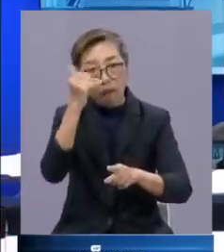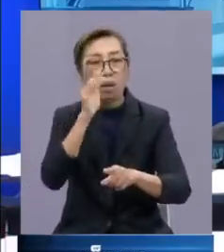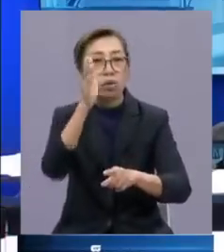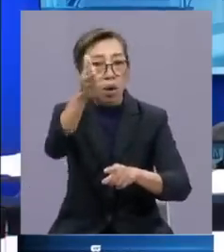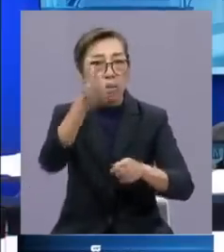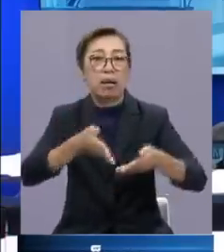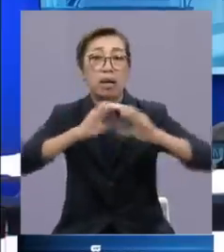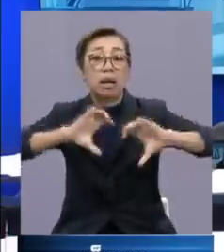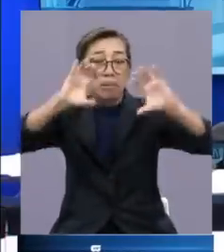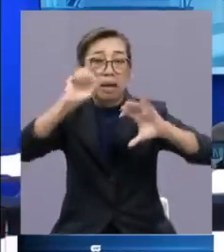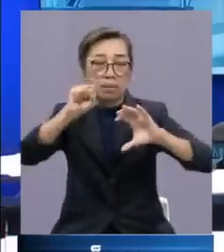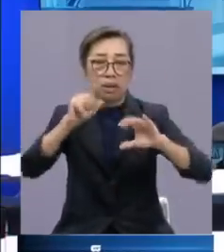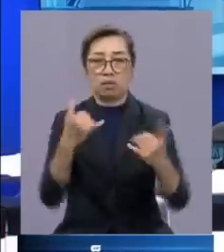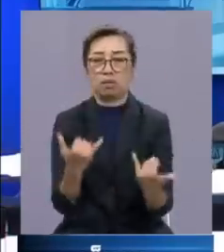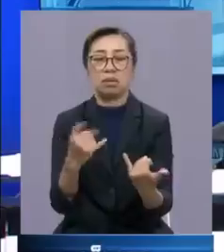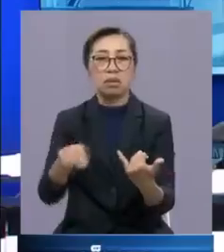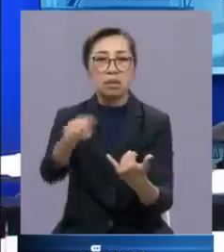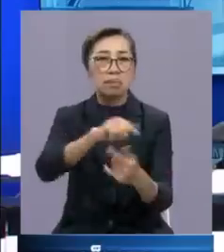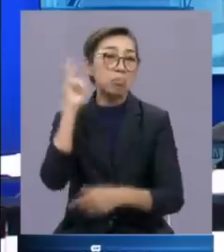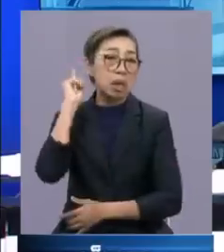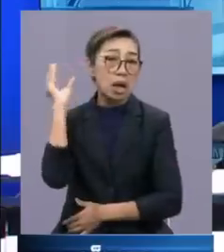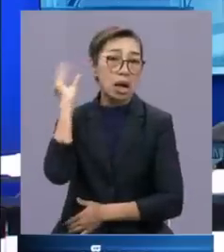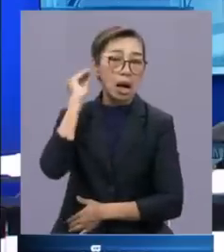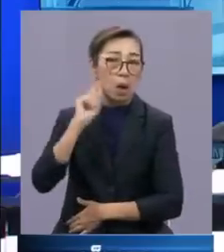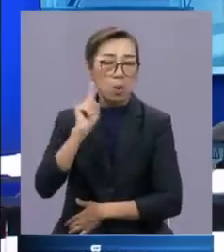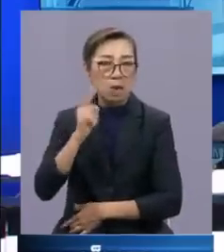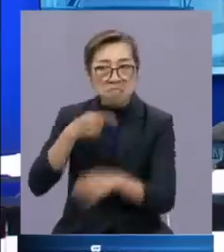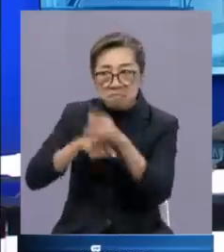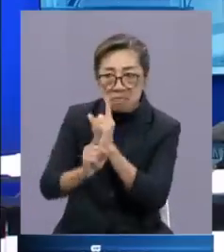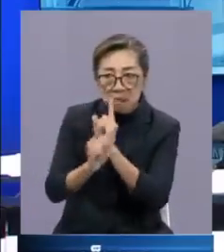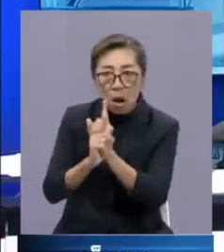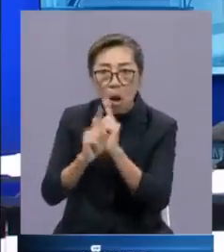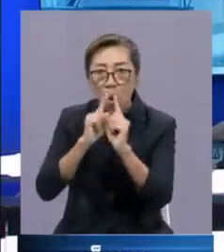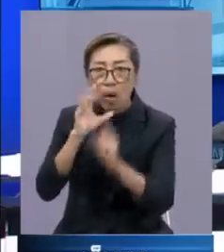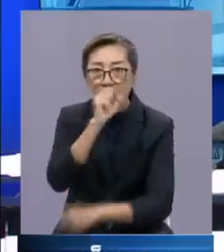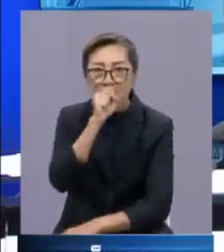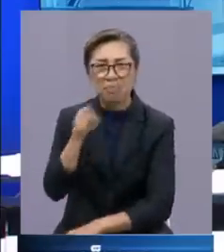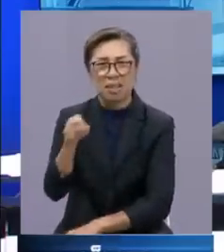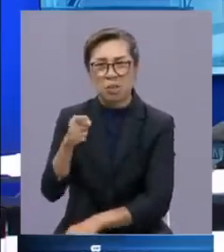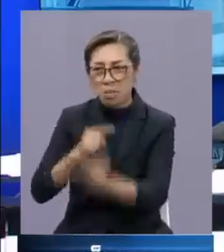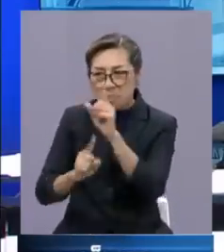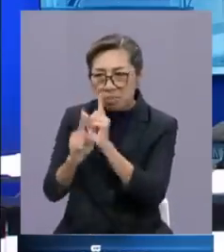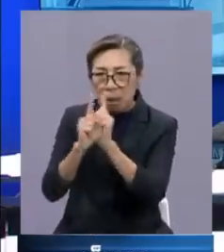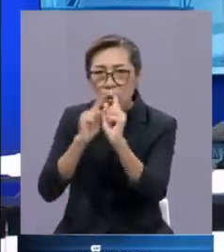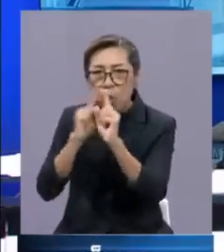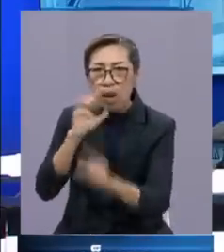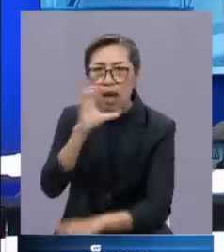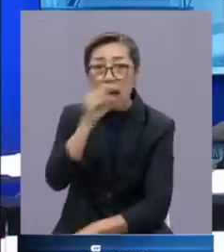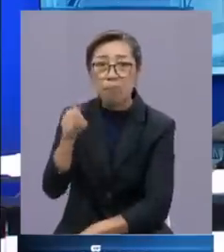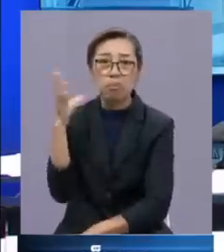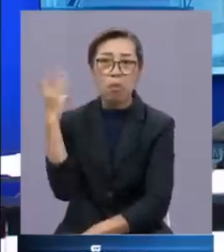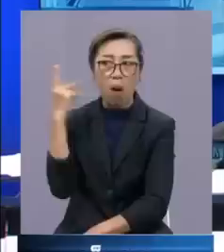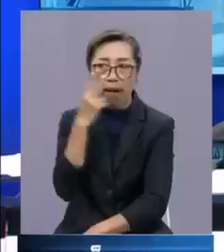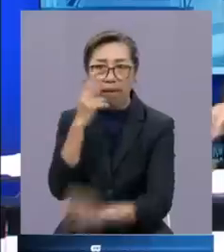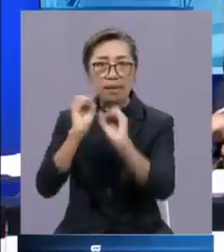ไปในอนาคตยิ่งมันอยู่ท่ามกลางกระแสดีลลับต่างๆมาอีกแล้วนะ ซึ่งดีลลับที่ว่าเนี่ยเมื่อวานนี้มันก็ยิ่งตอกย้ำน